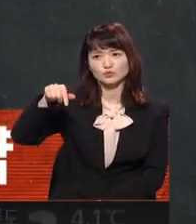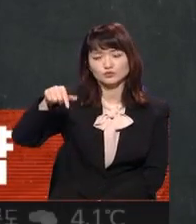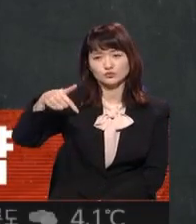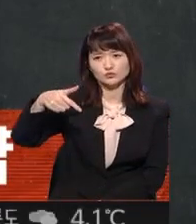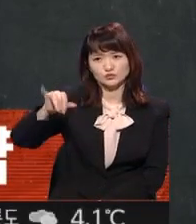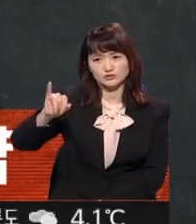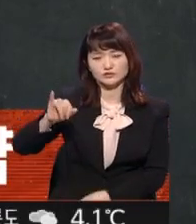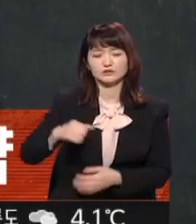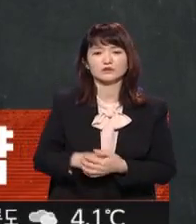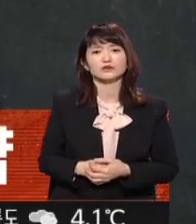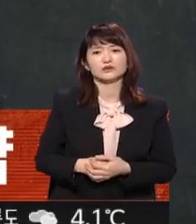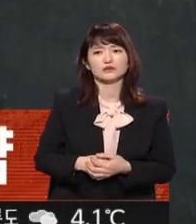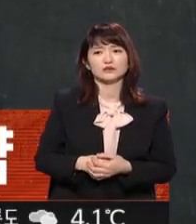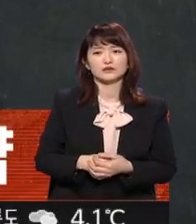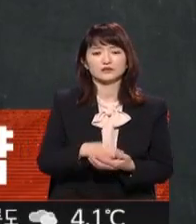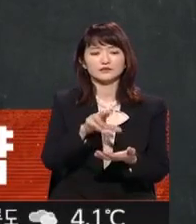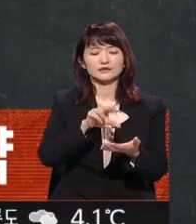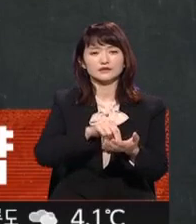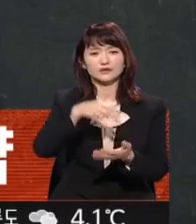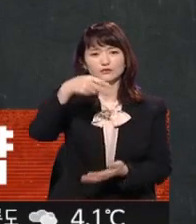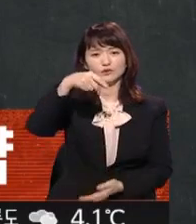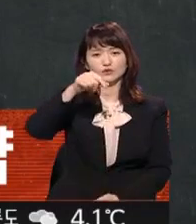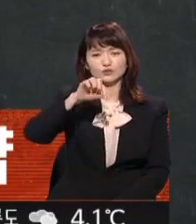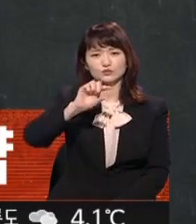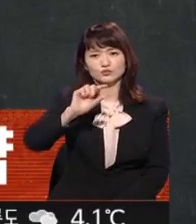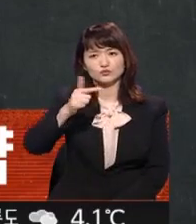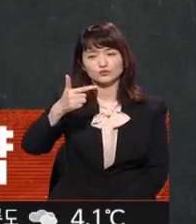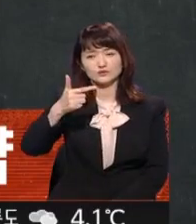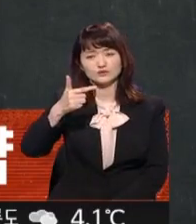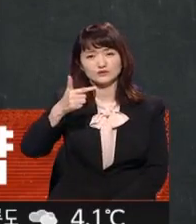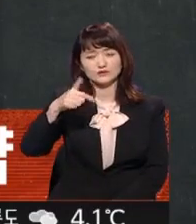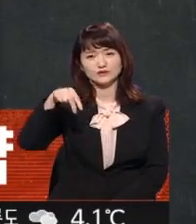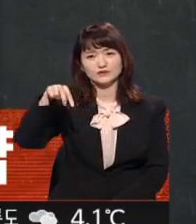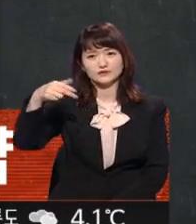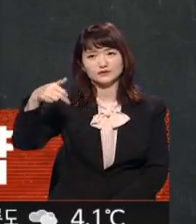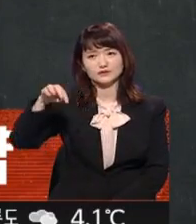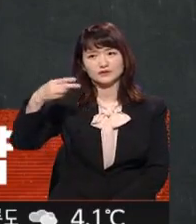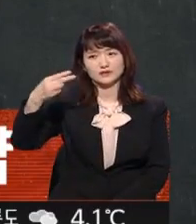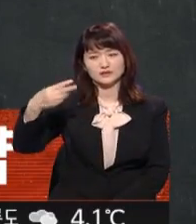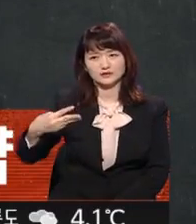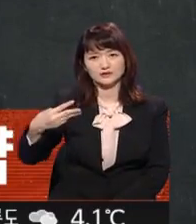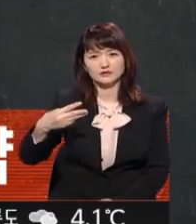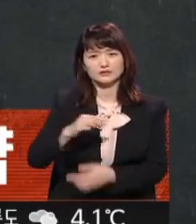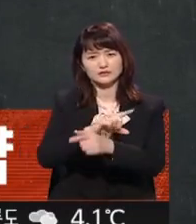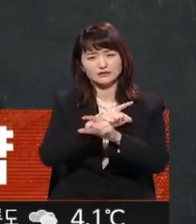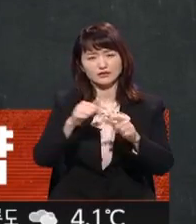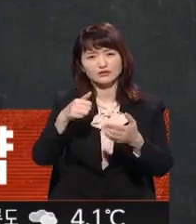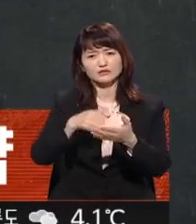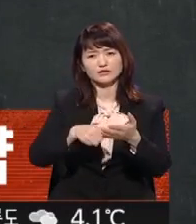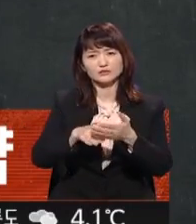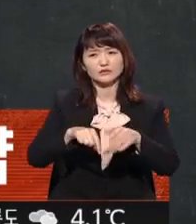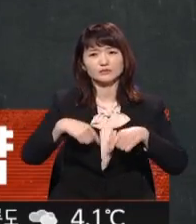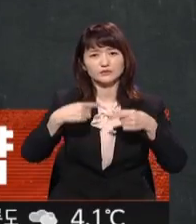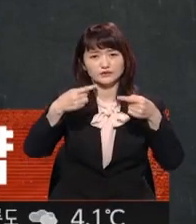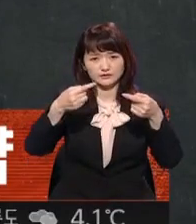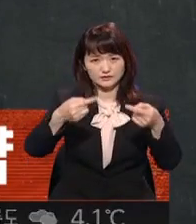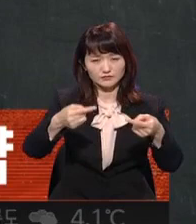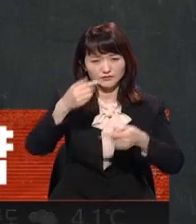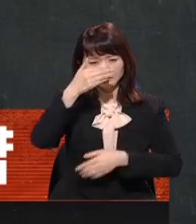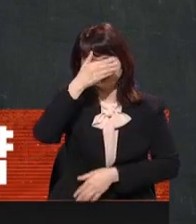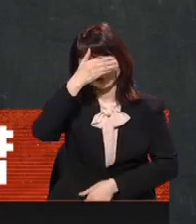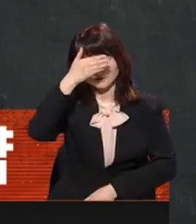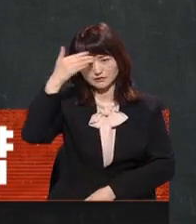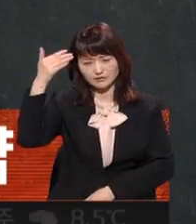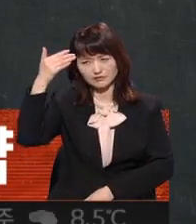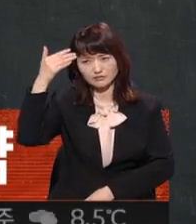스캔들로 스타덤에 올랐죠 그 이후에는요 밀회며 베테랑 그리고 완득이 사도 등에 출연하면서 굉장히 젊은 나이에